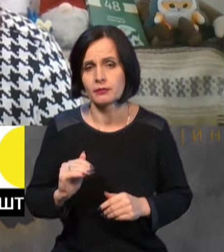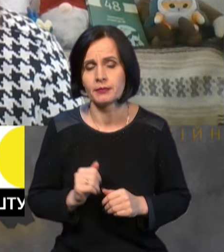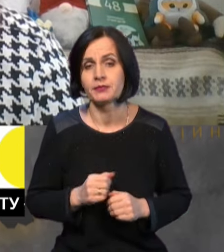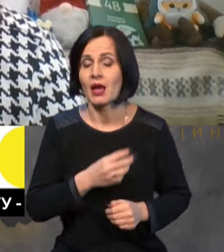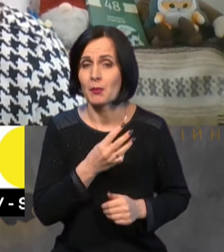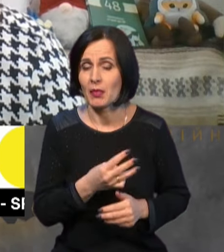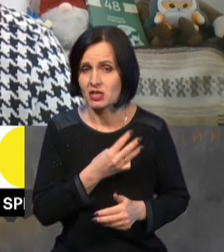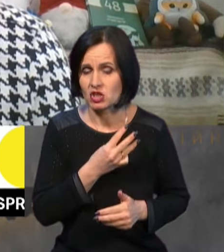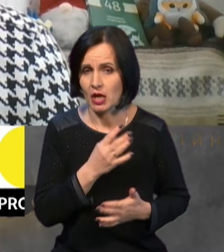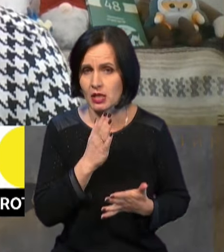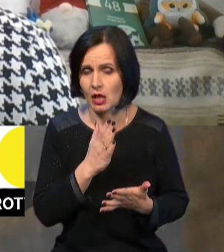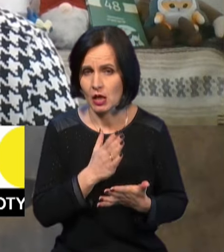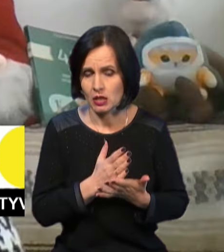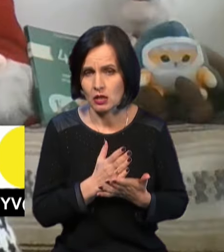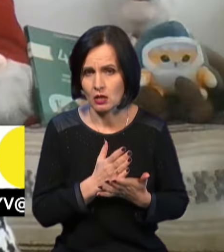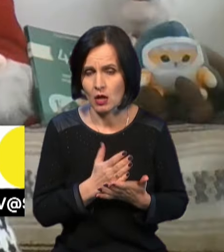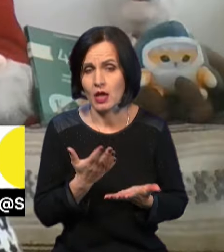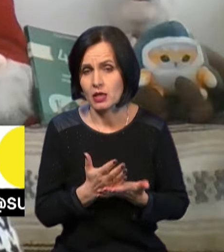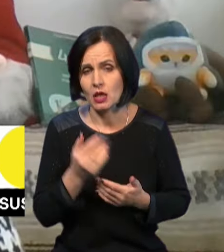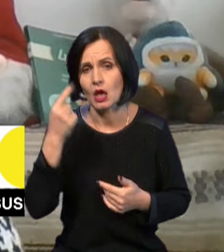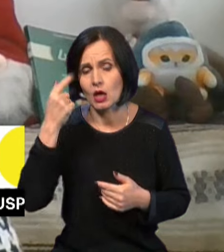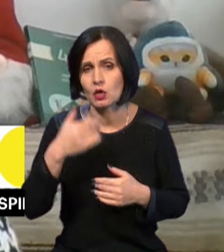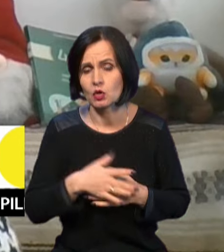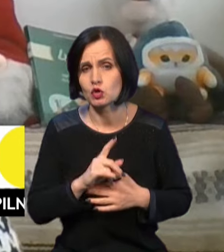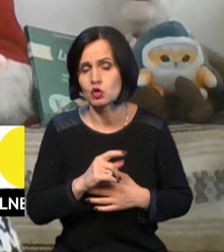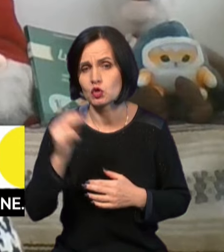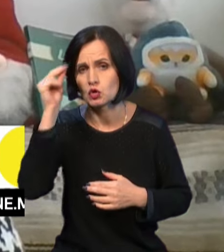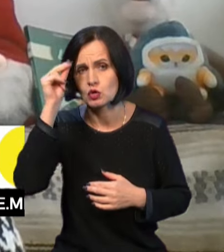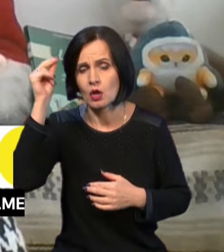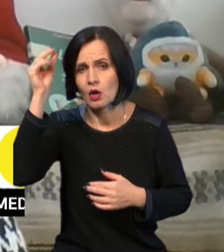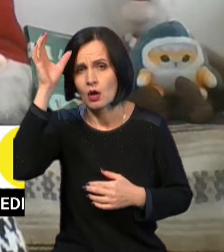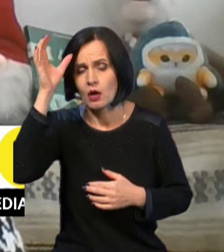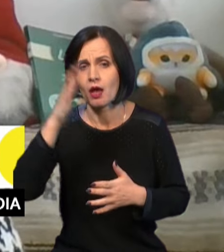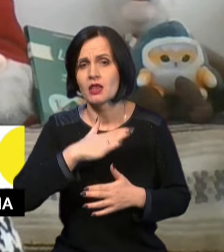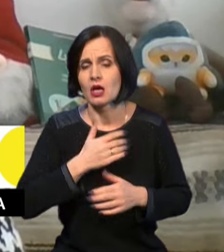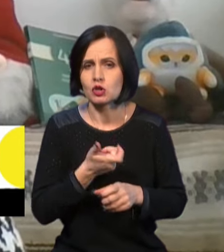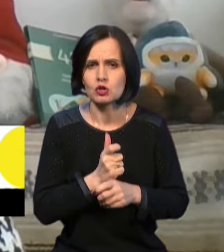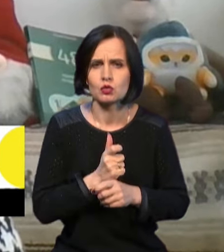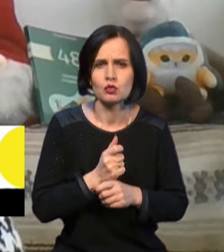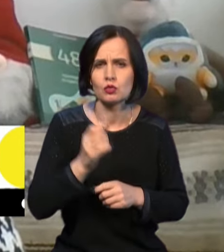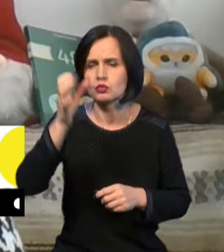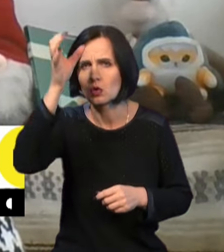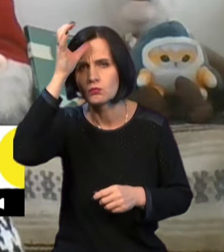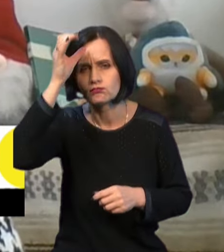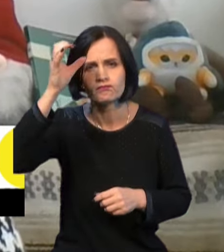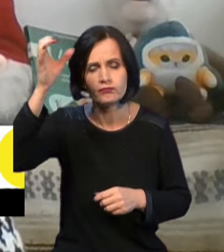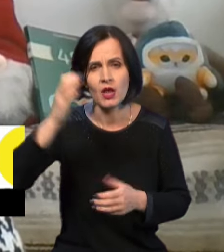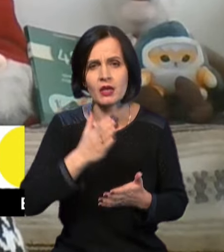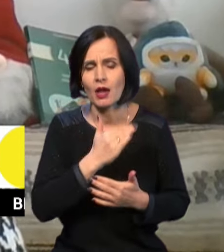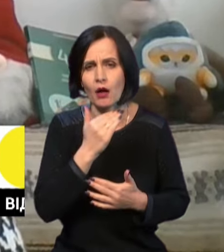Бажання є. Є розуміння того, що освіта наша дуже академічна, і є велика кількість дітей, які